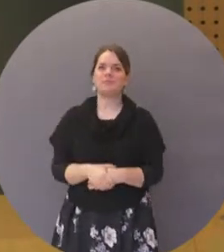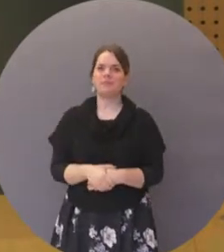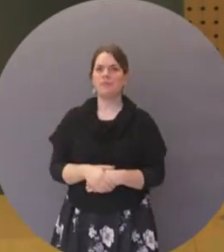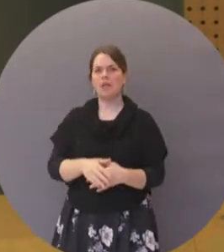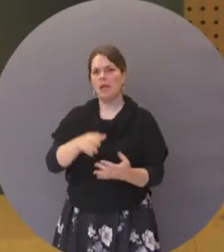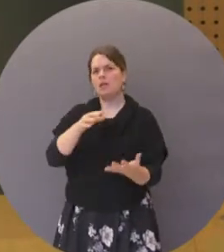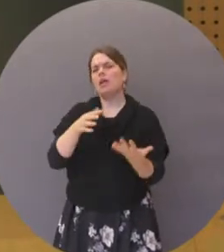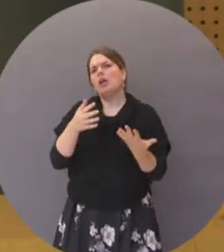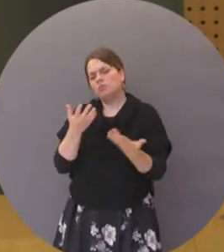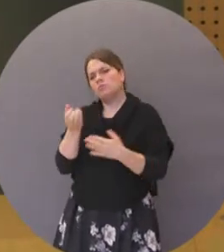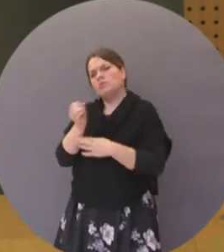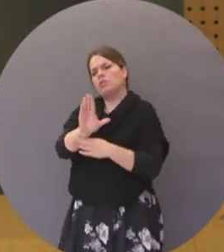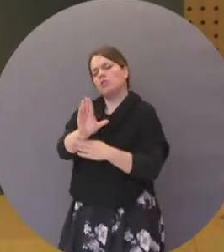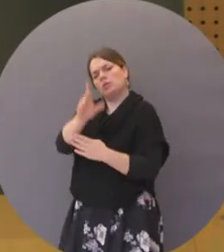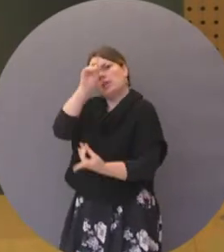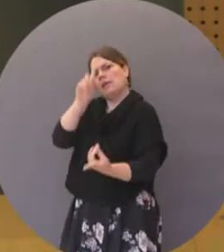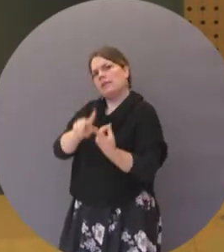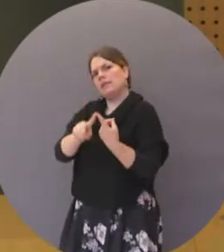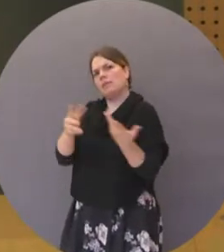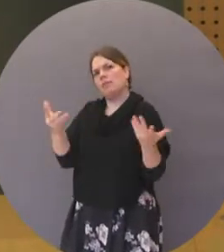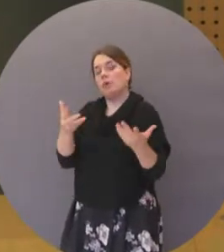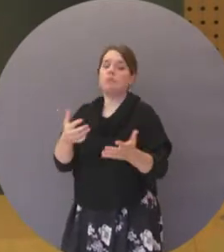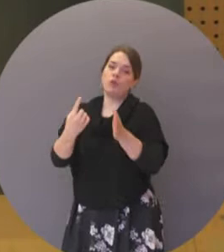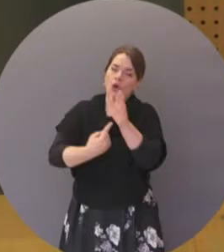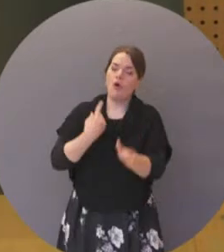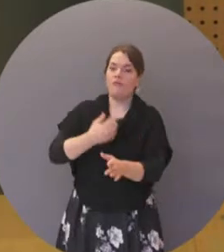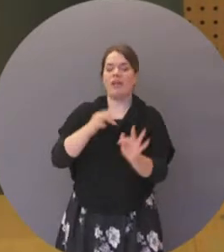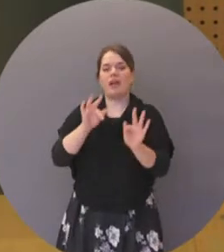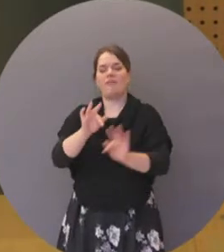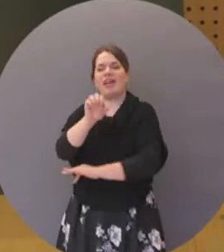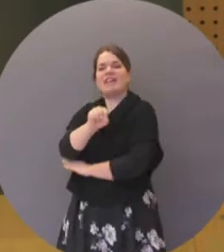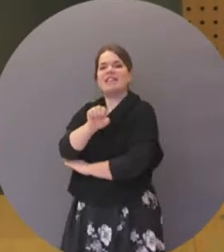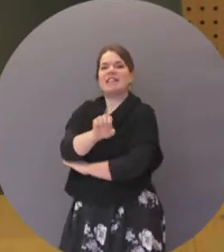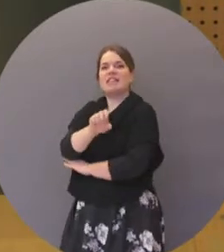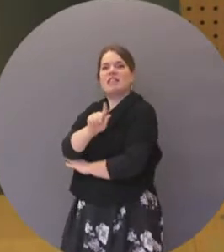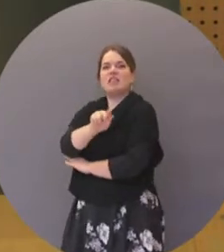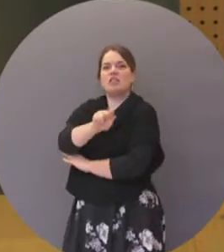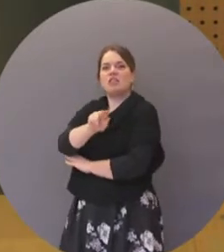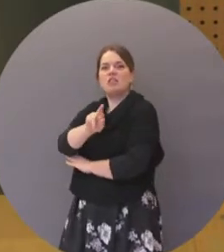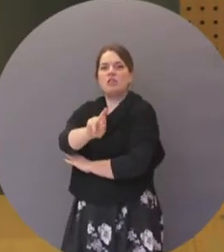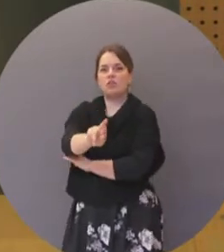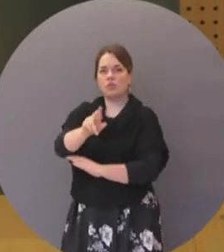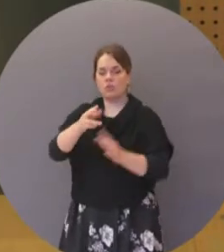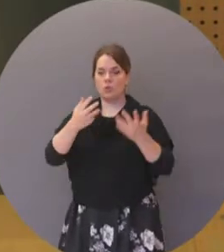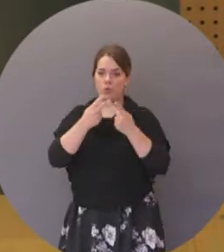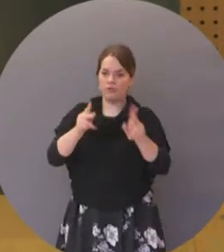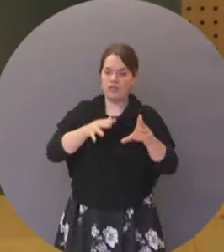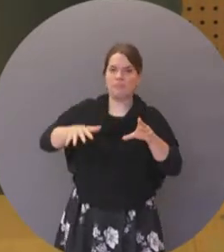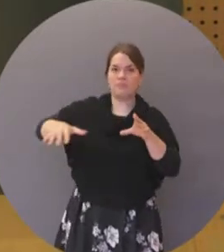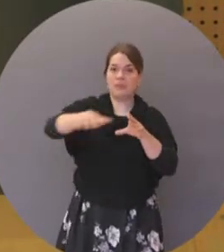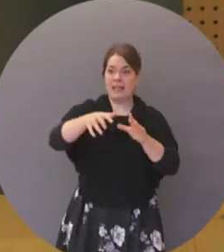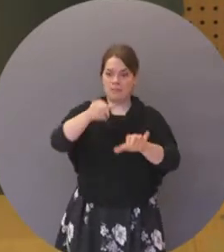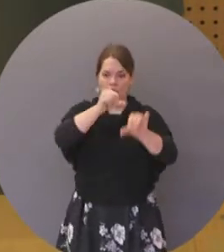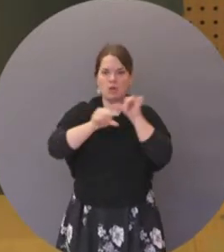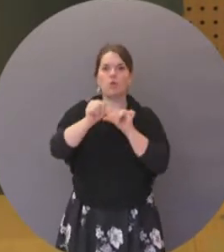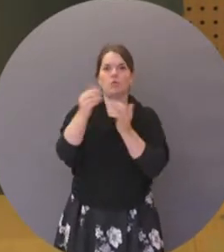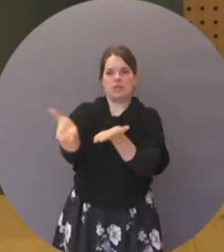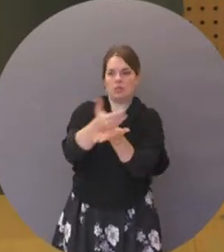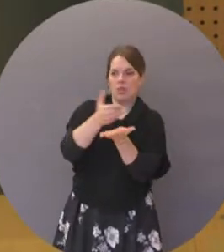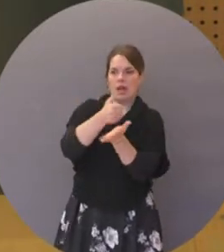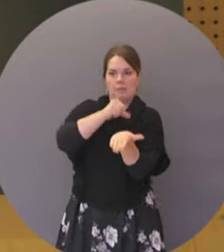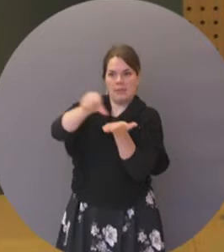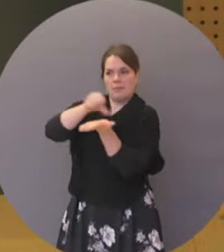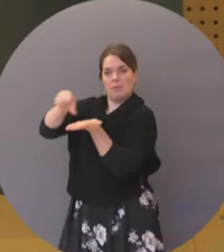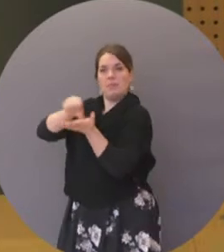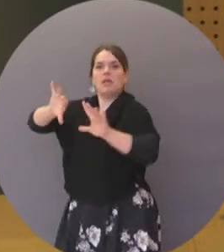des dispositions du Ségur dans notre collectivité et des conditions de rémunération de nos collègues du secteur social